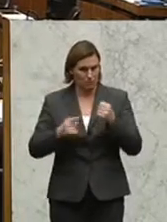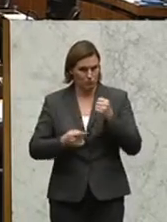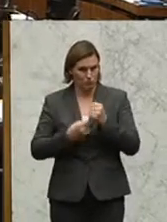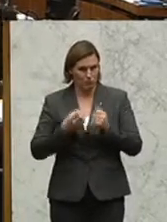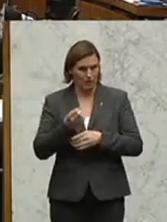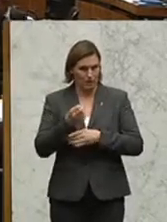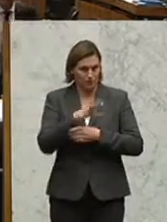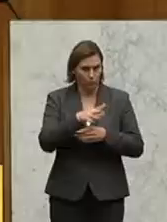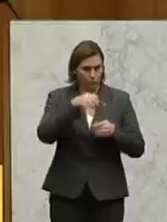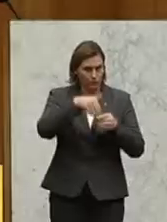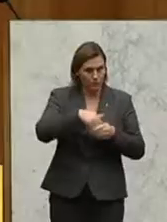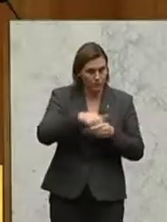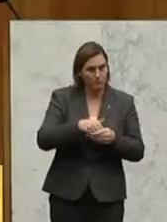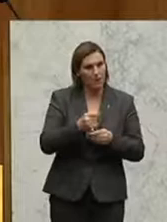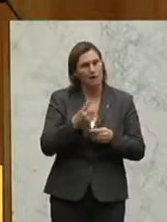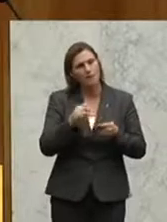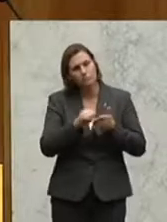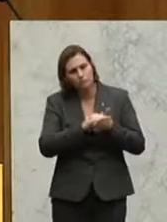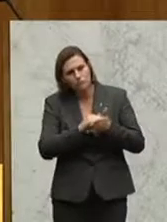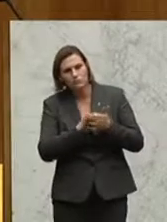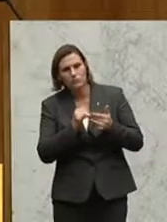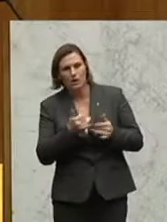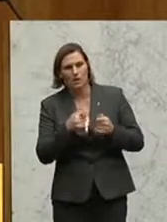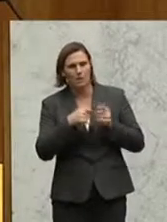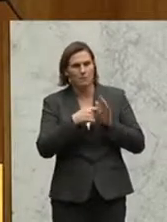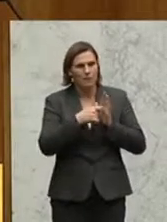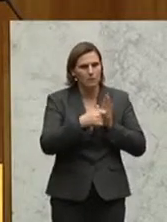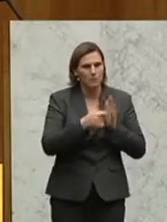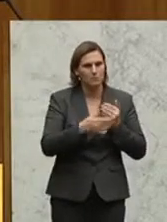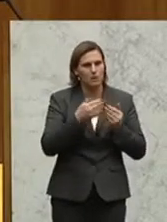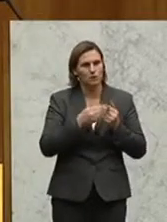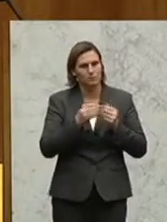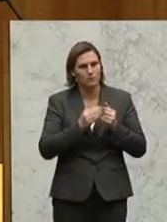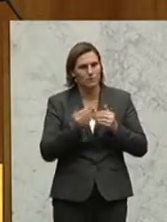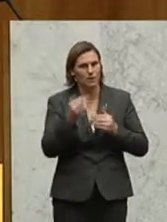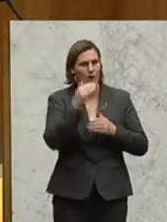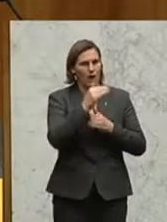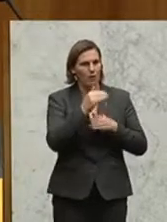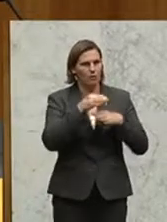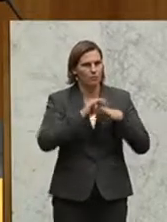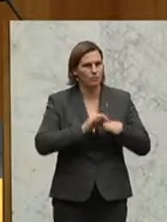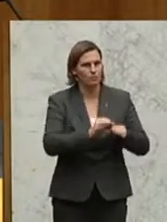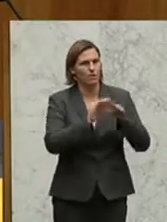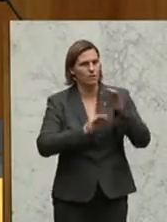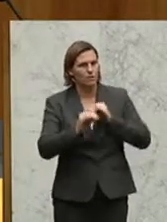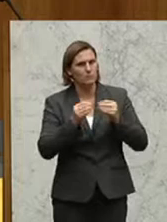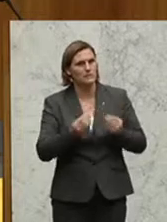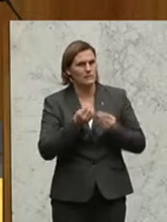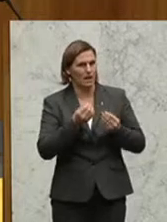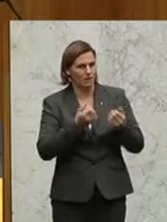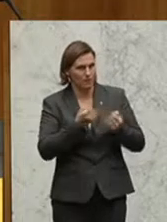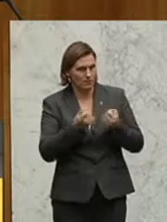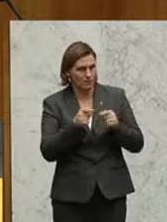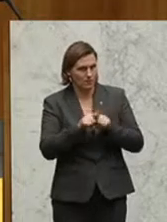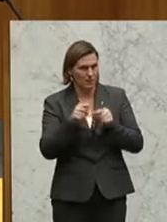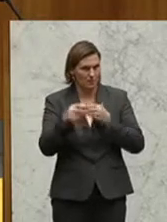Budgetentwurf enthält einige erfreuliche Maßnahmen, wie zum Beispiel die Erhöhung der Transferzahlungen für Vereine, für Sachwalterschaft